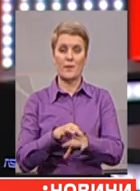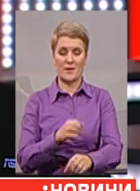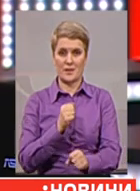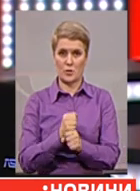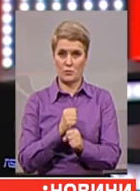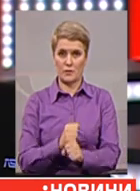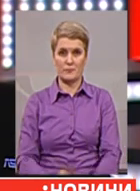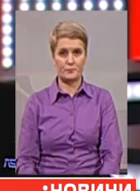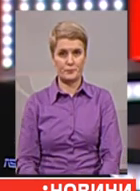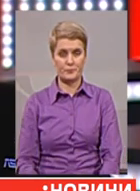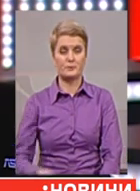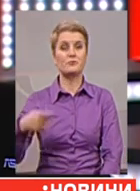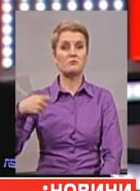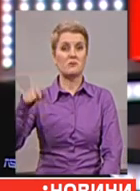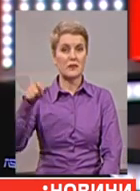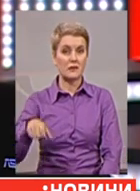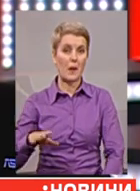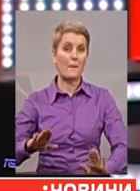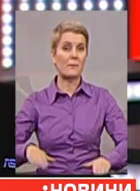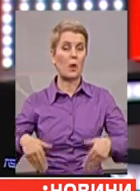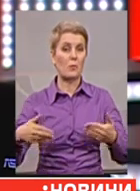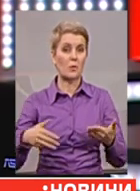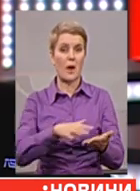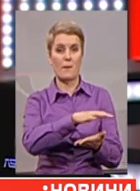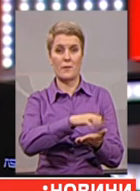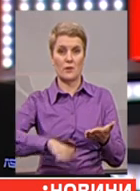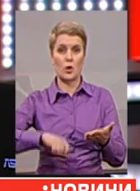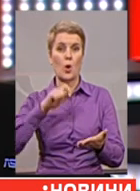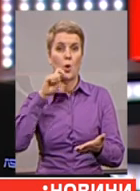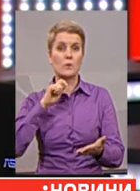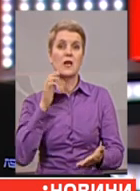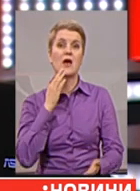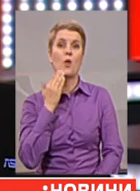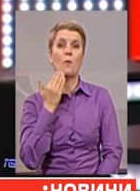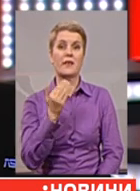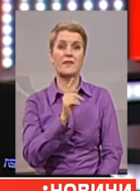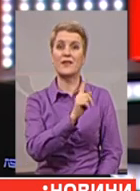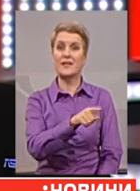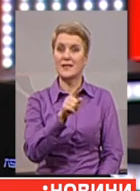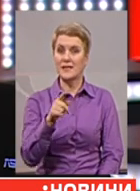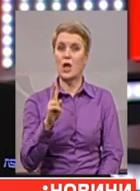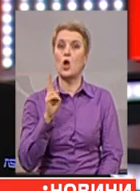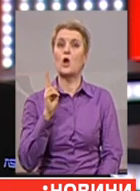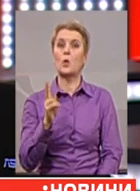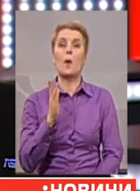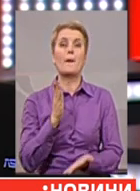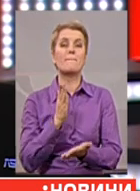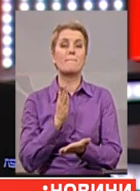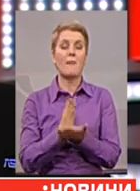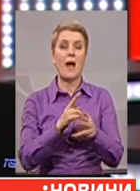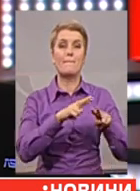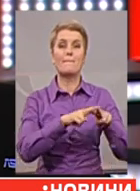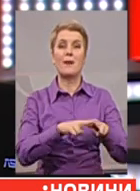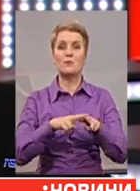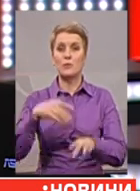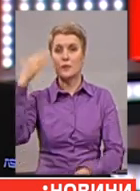Президент пропонує позбавляти українського громадянства тих, хто має паспорти інших країн. Проект змін до закону про громадянство Петро